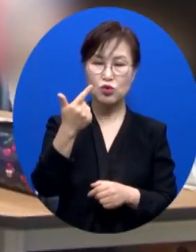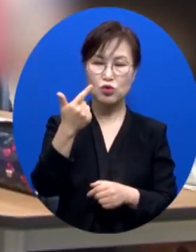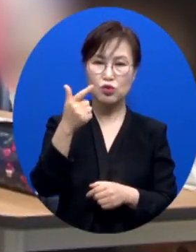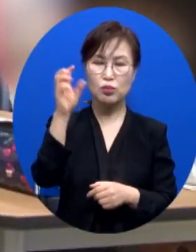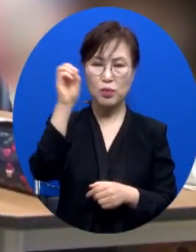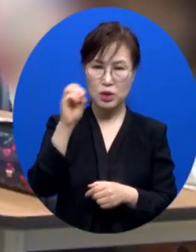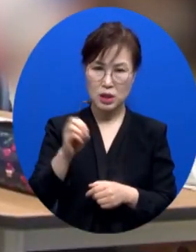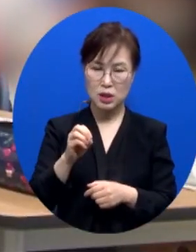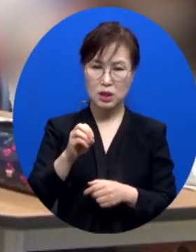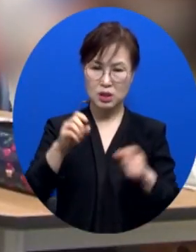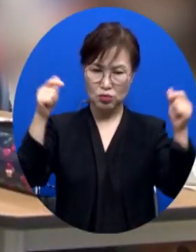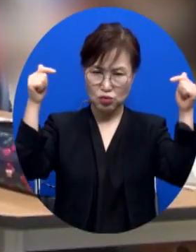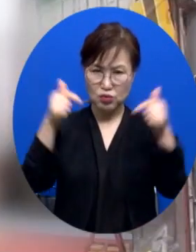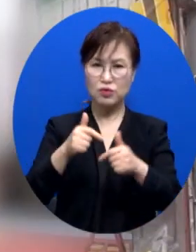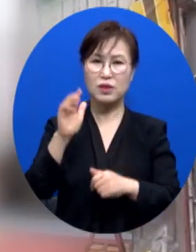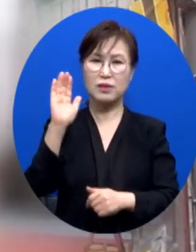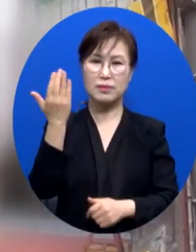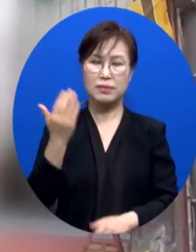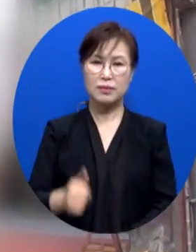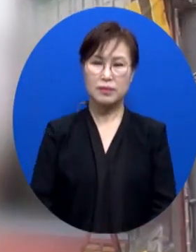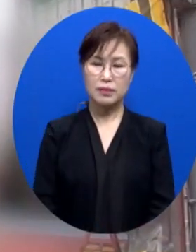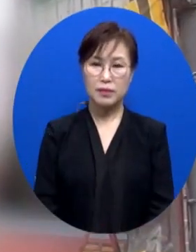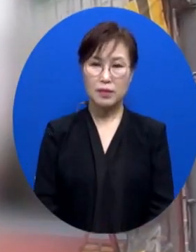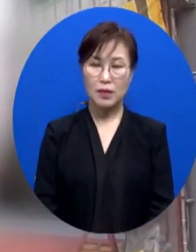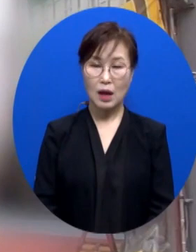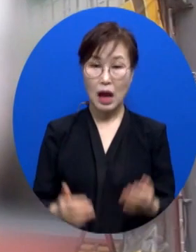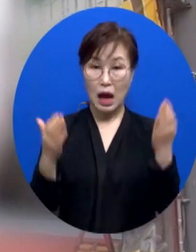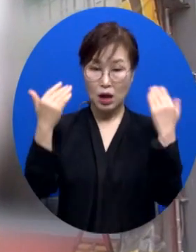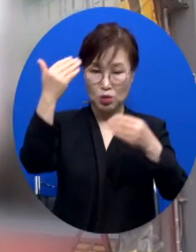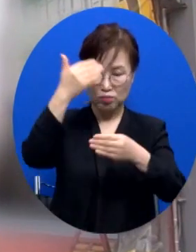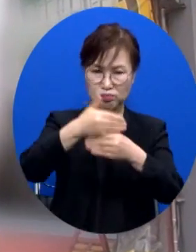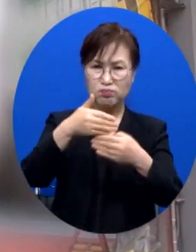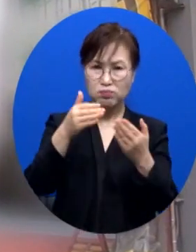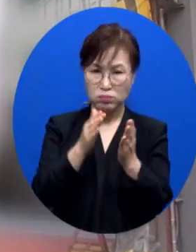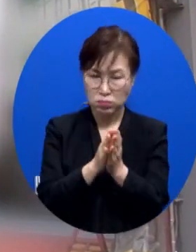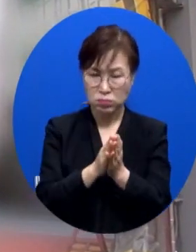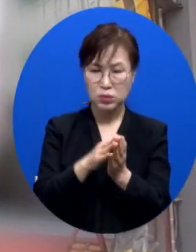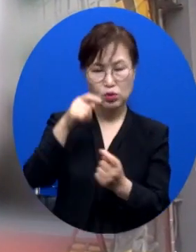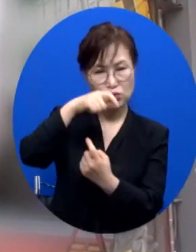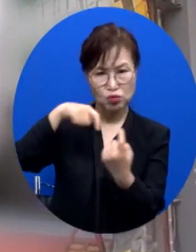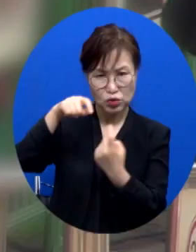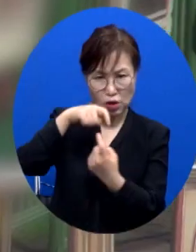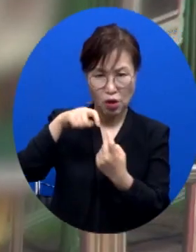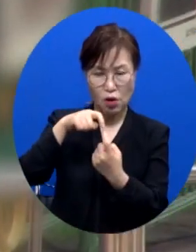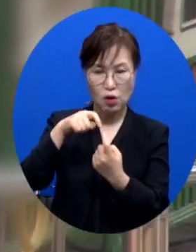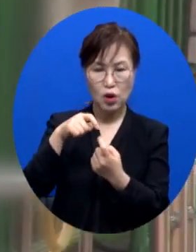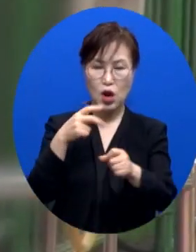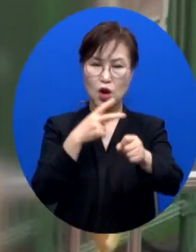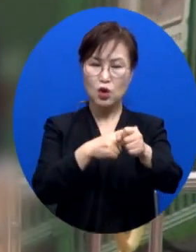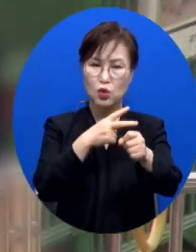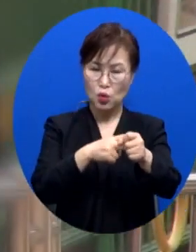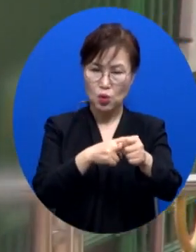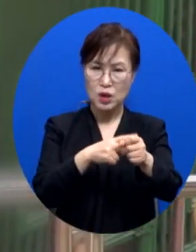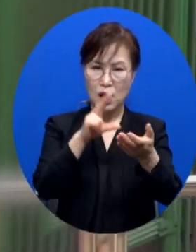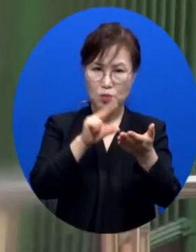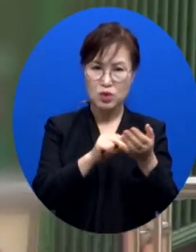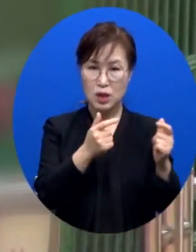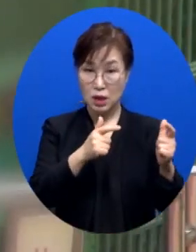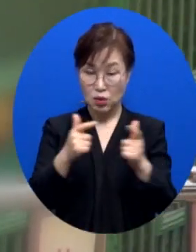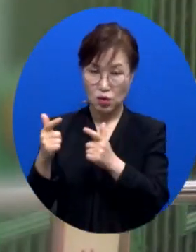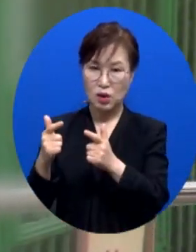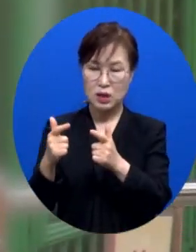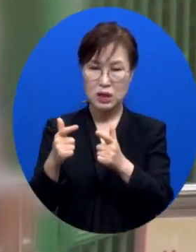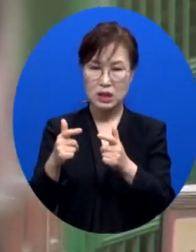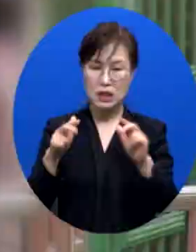가까이 급감할 전망입니다. 학교 통폐합과 학급 운영, 그리고 교사 수급 문제 등